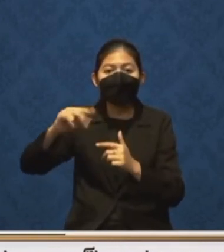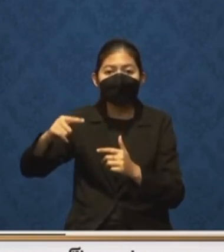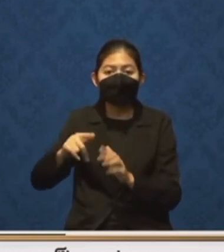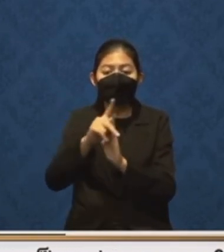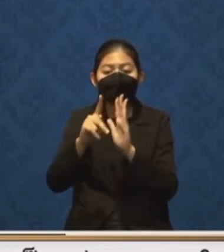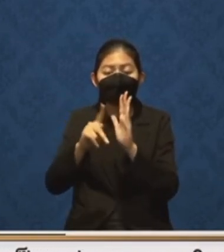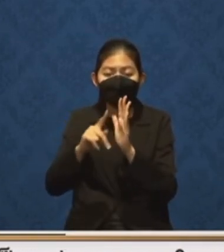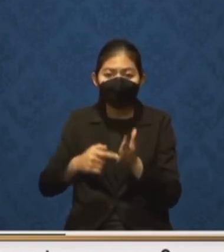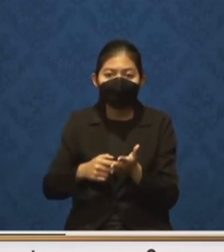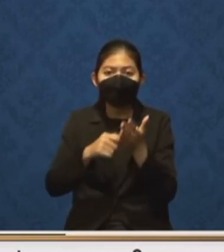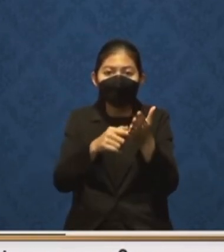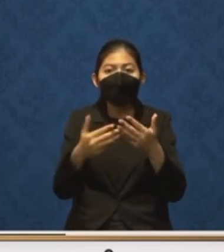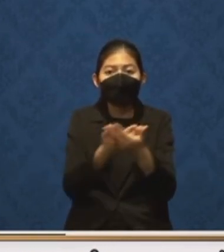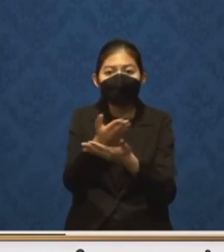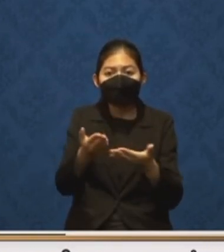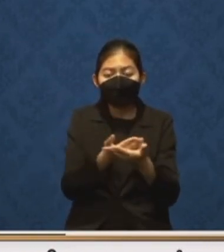าย เขามาสู่ก stories.